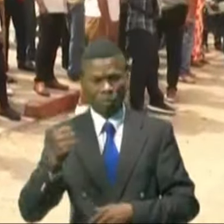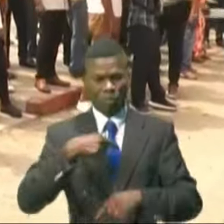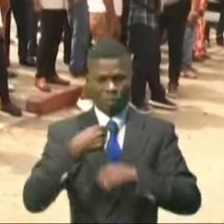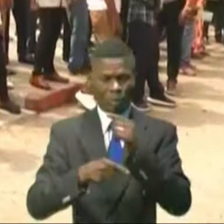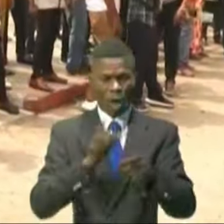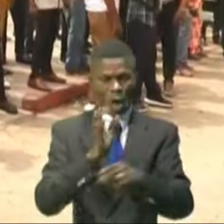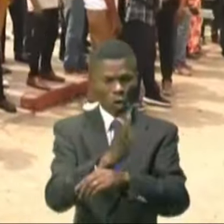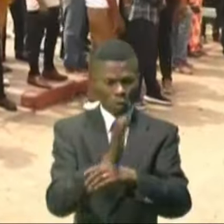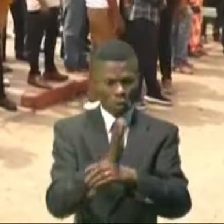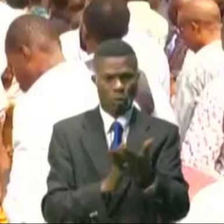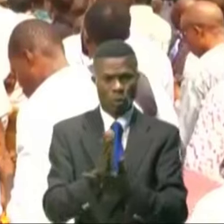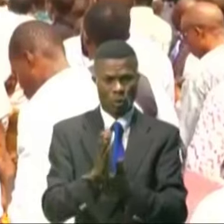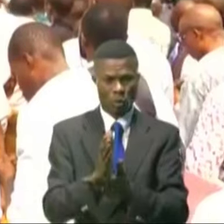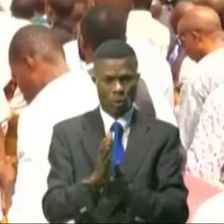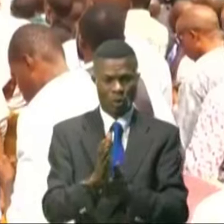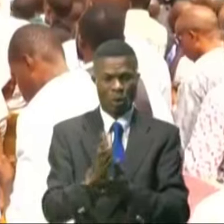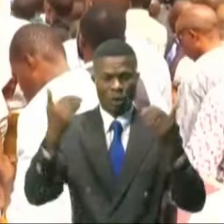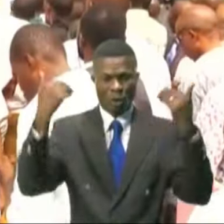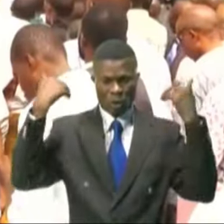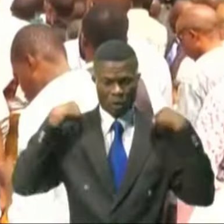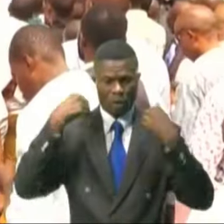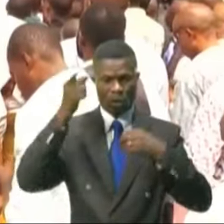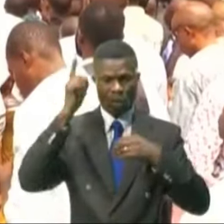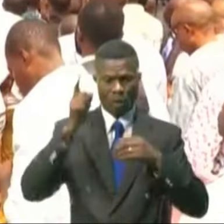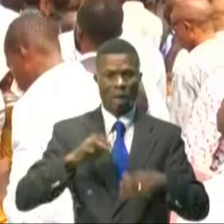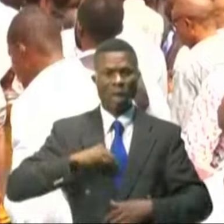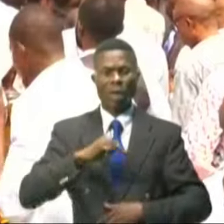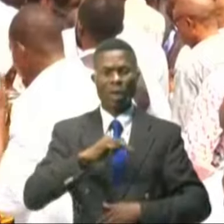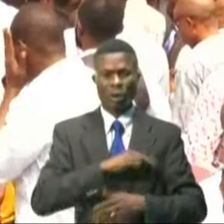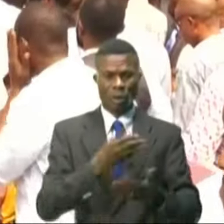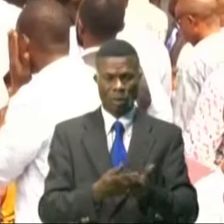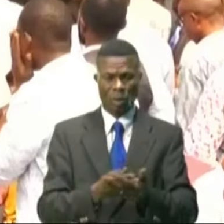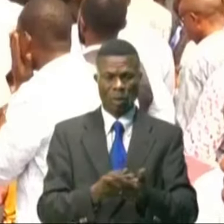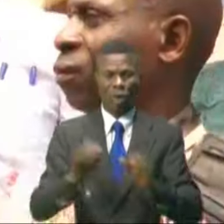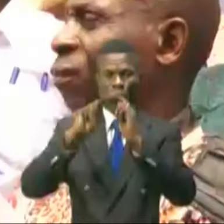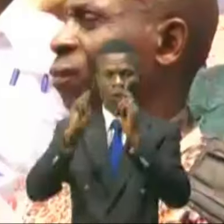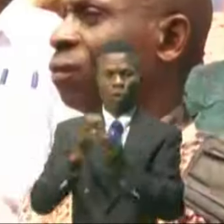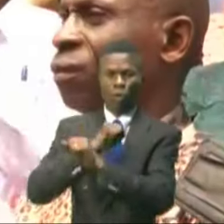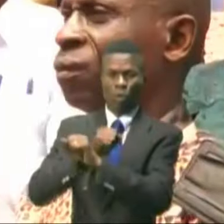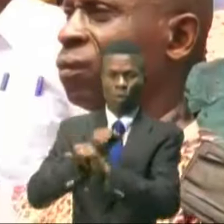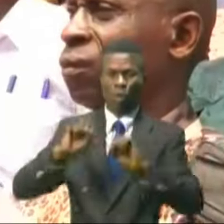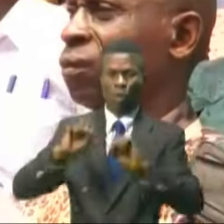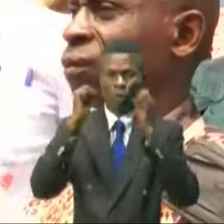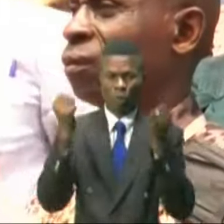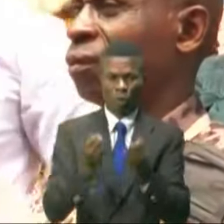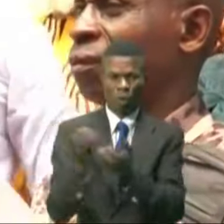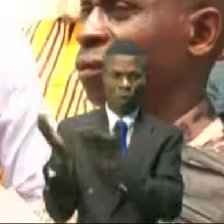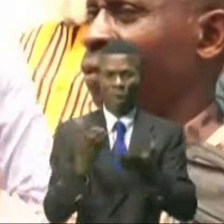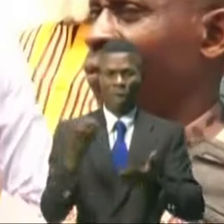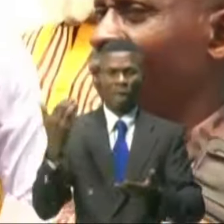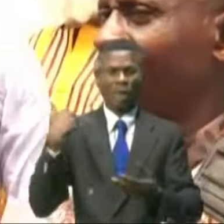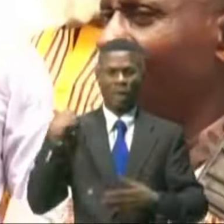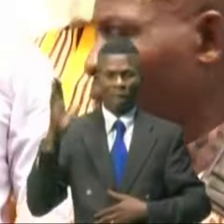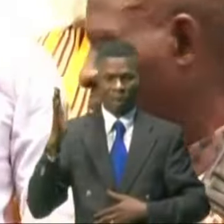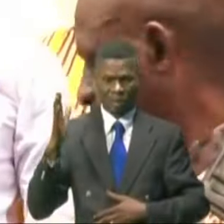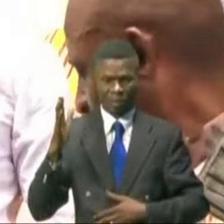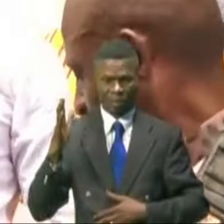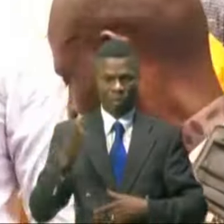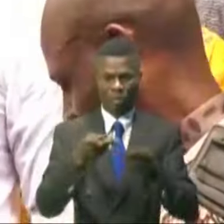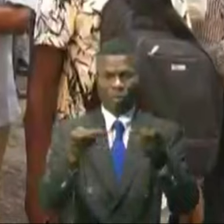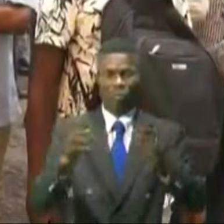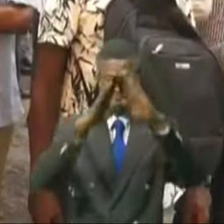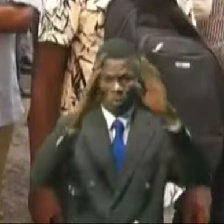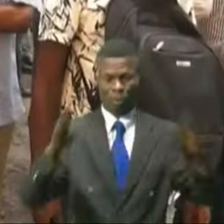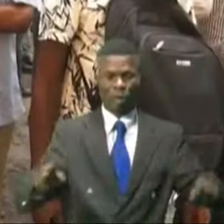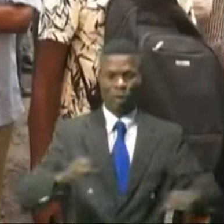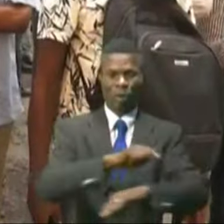orientations phares de la séance de travail tenue par les membres de l'intersyndicale de cette entreprise du portefeuille de l'État à l'esplanade des bâtiments